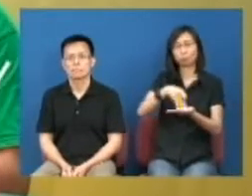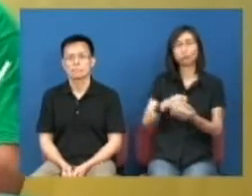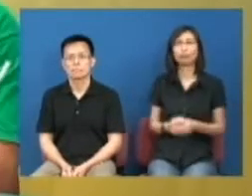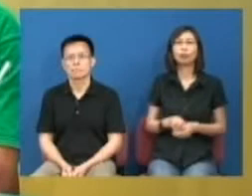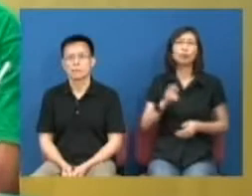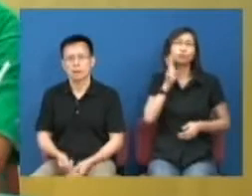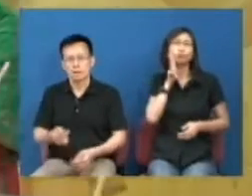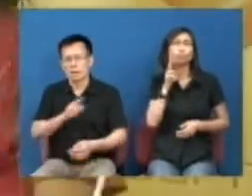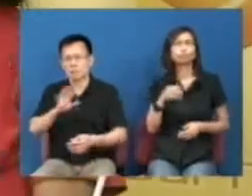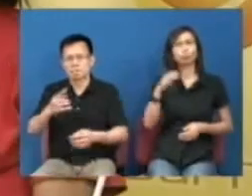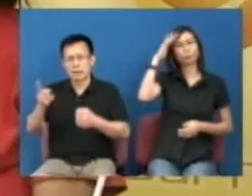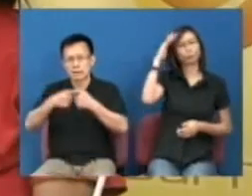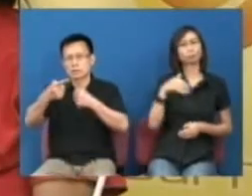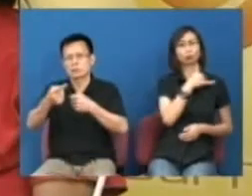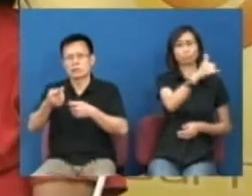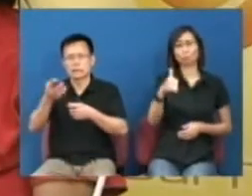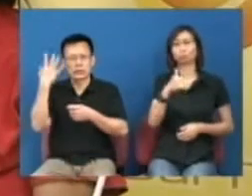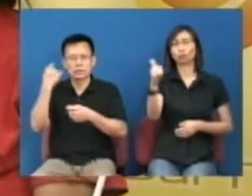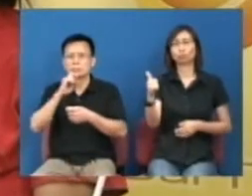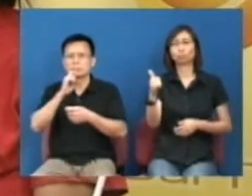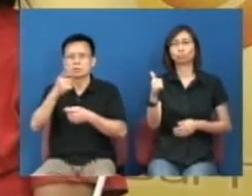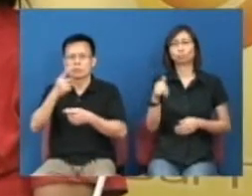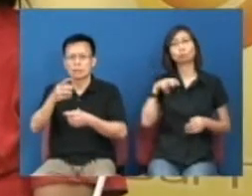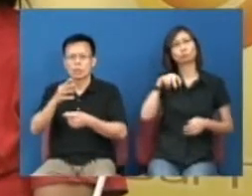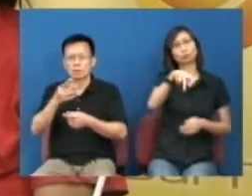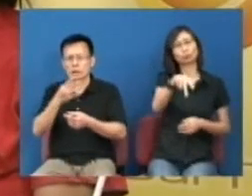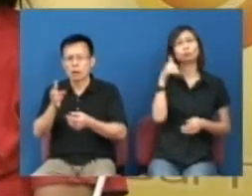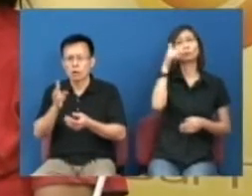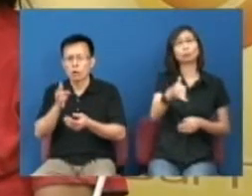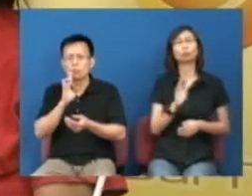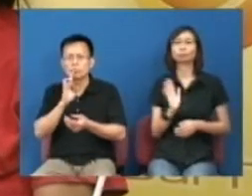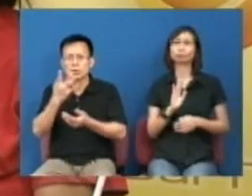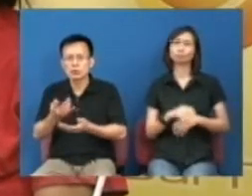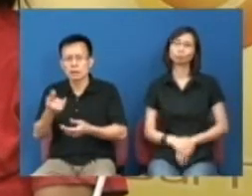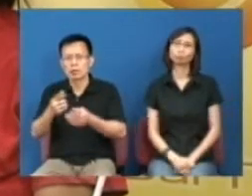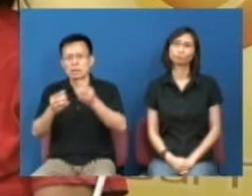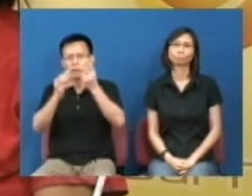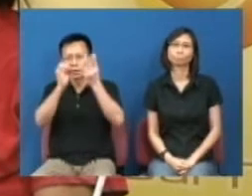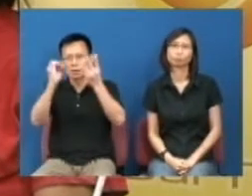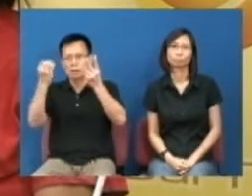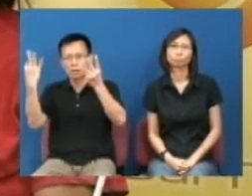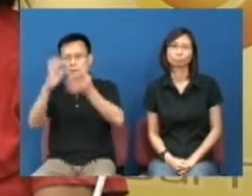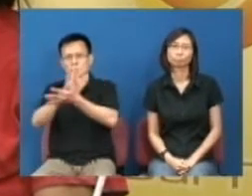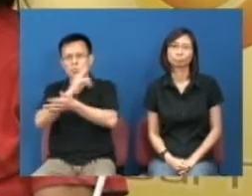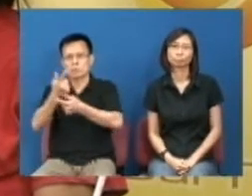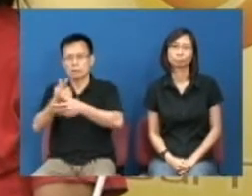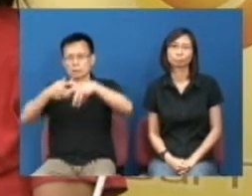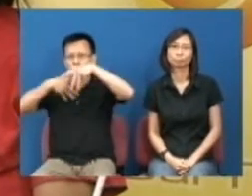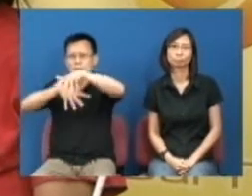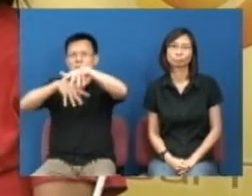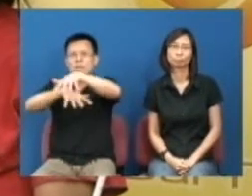了走了， 其實都不是第一次的，告訴你，如果說二次這樣做呢，就是很簡單，2003年的、大遊行、